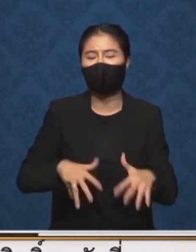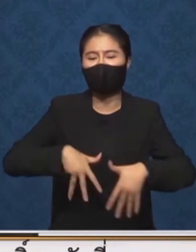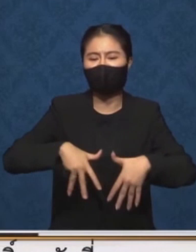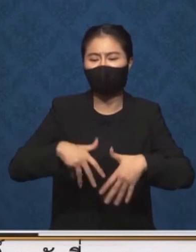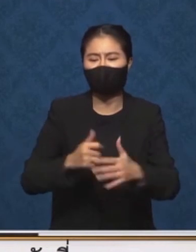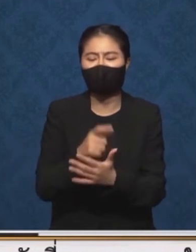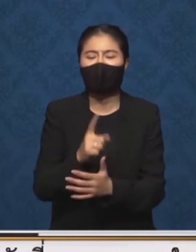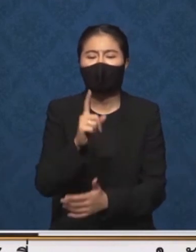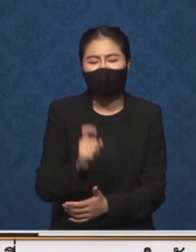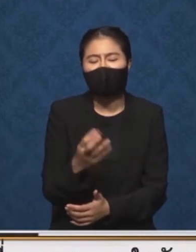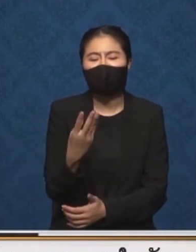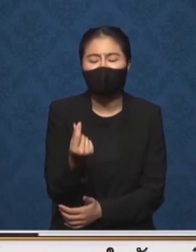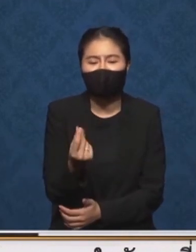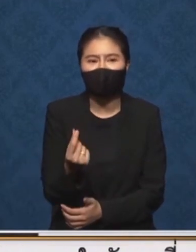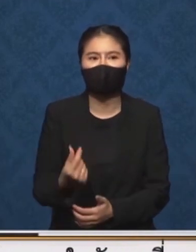มคิวิตลไปเทาไห่